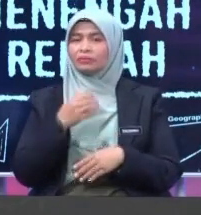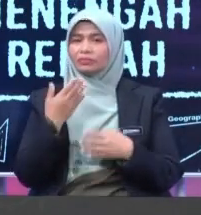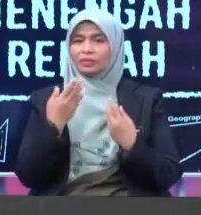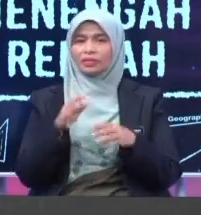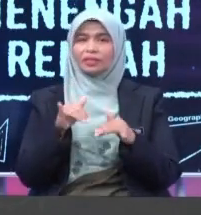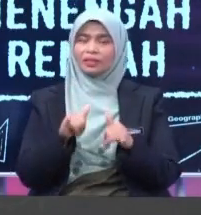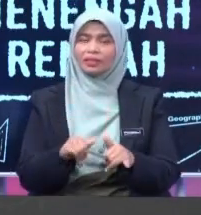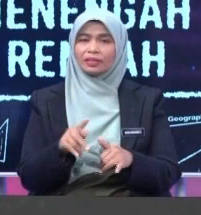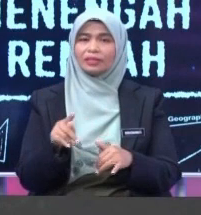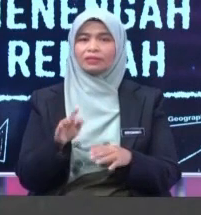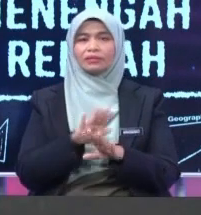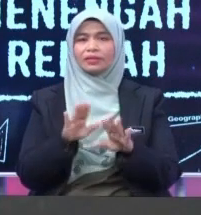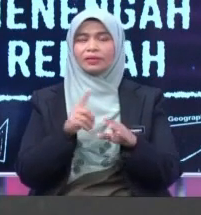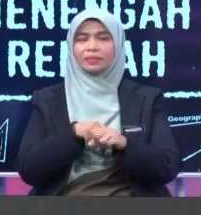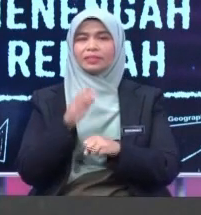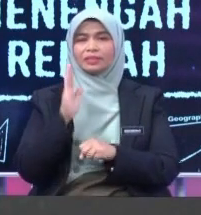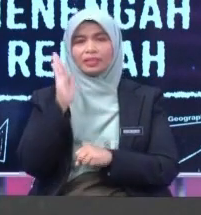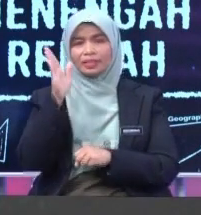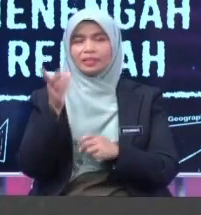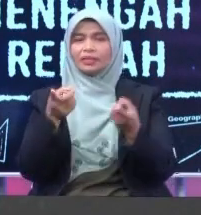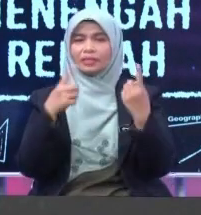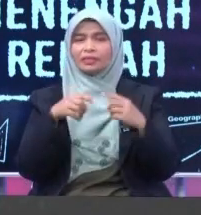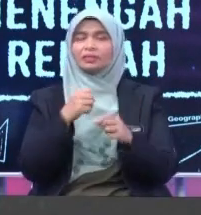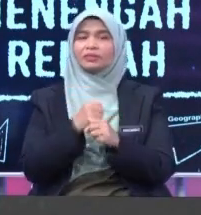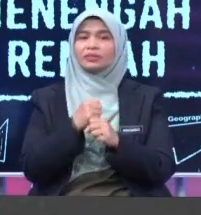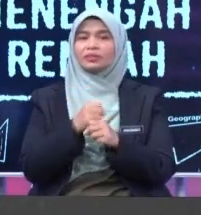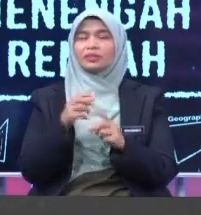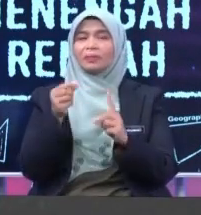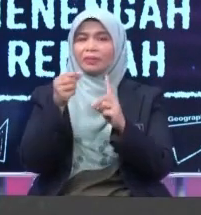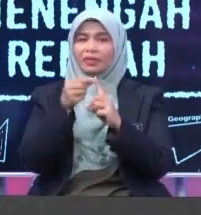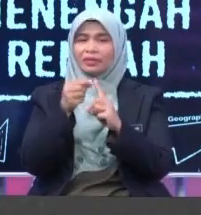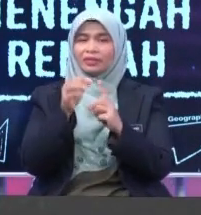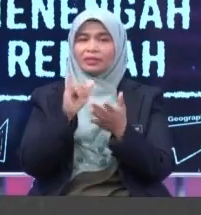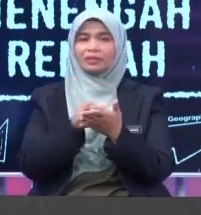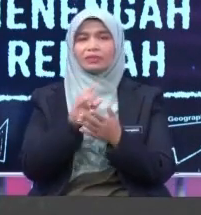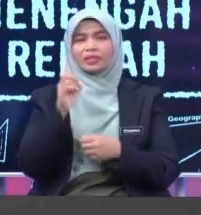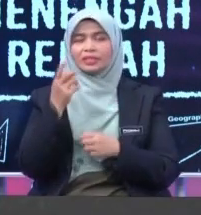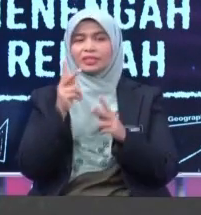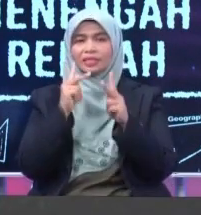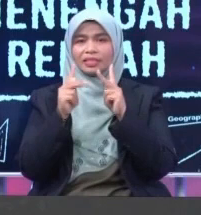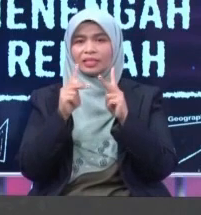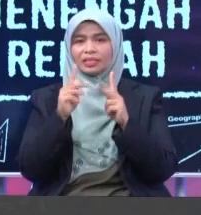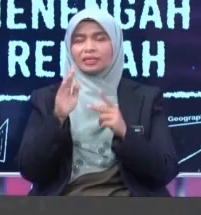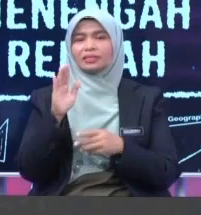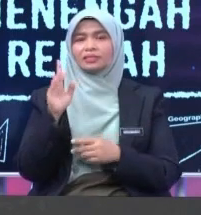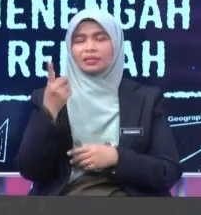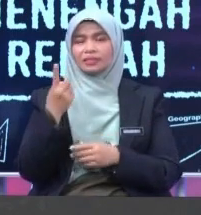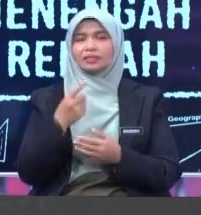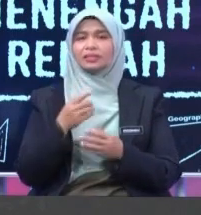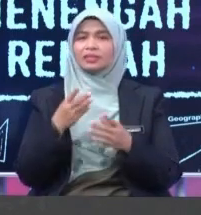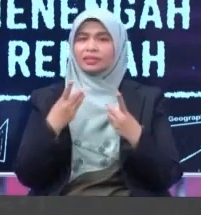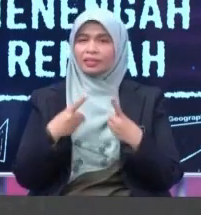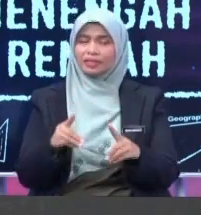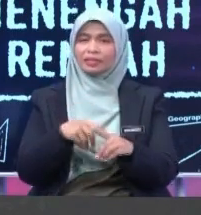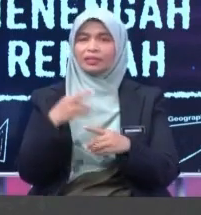Tidak, masa akan dapat. Sesungguhnya perkataan itu hanyalah kata-kata yang dia sahaja yang mengatakannya. Sedang di